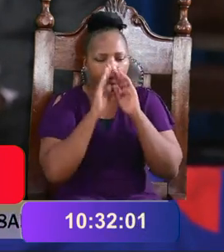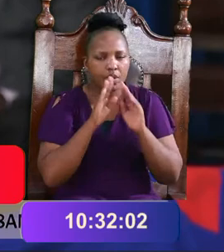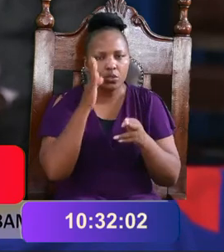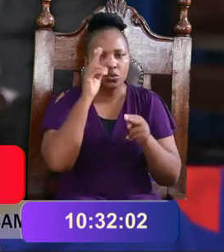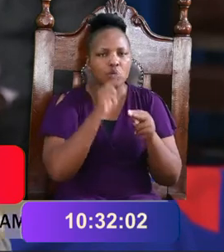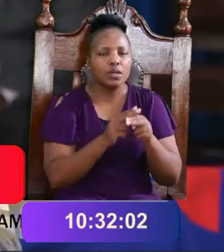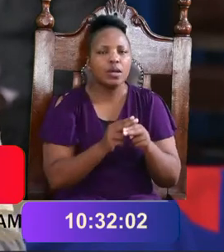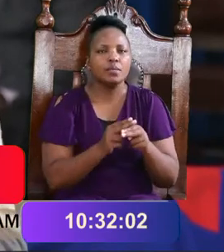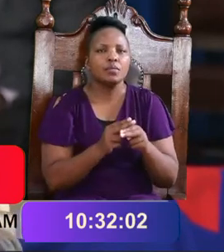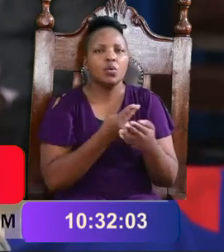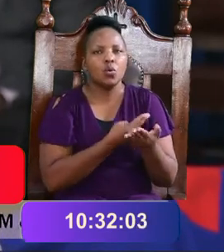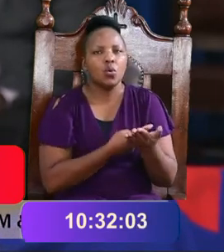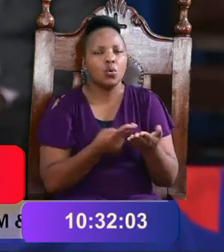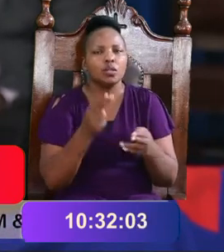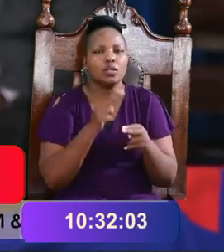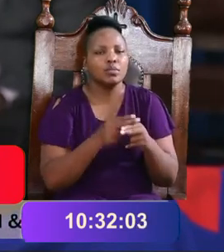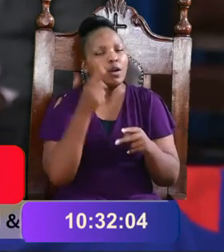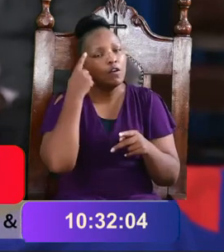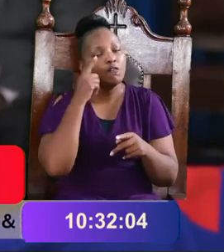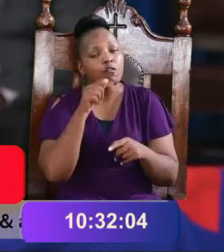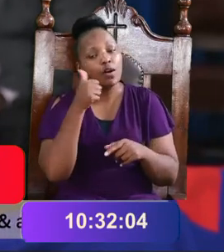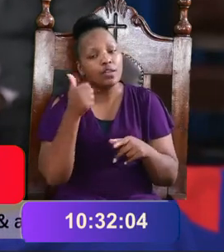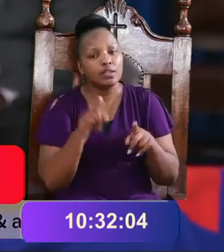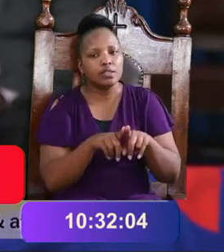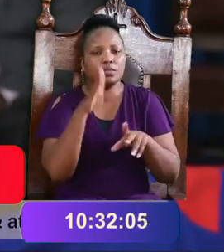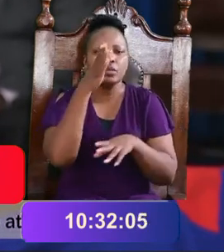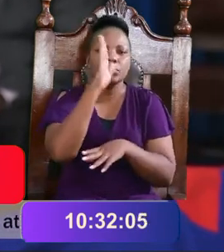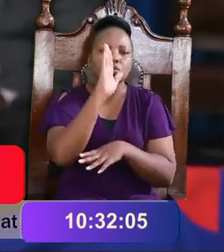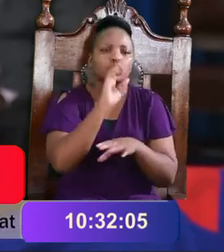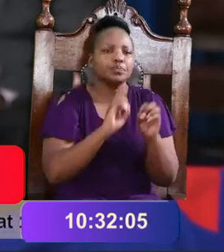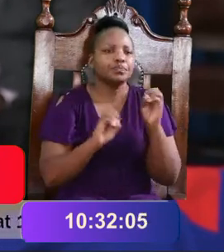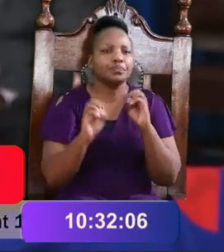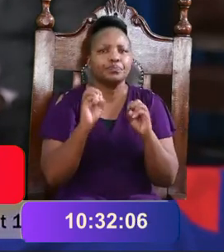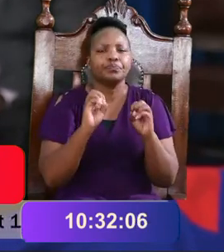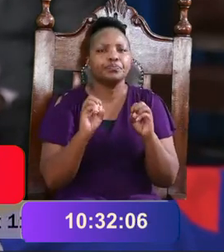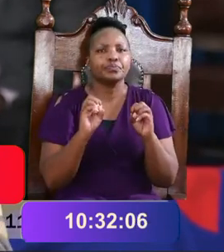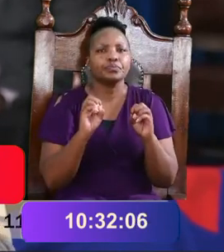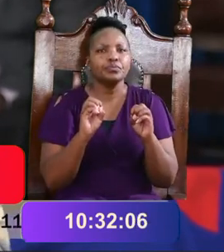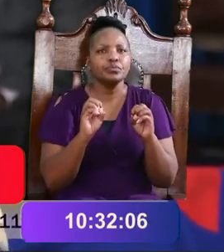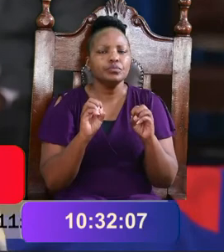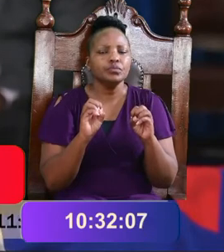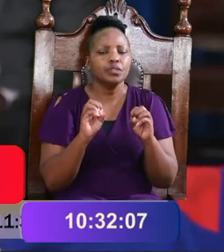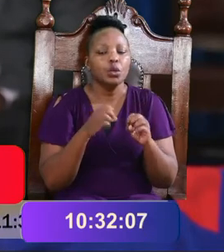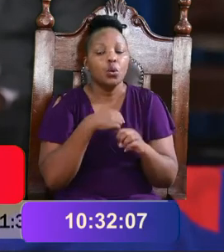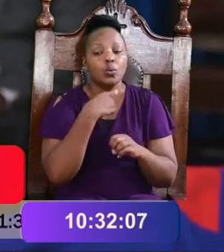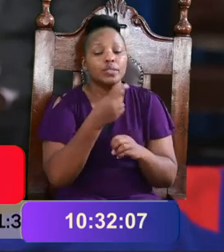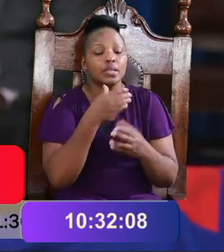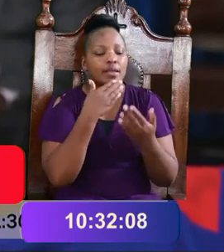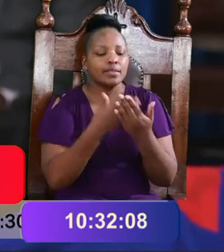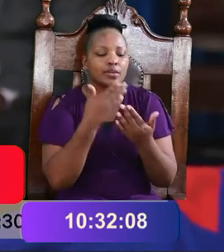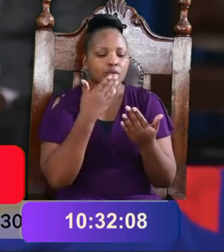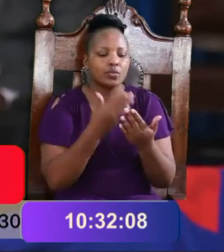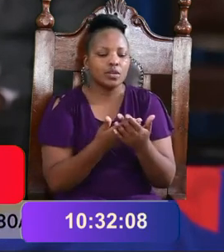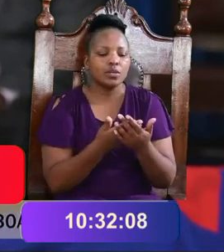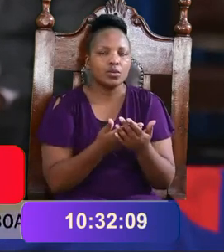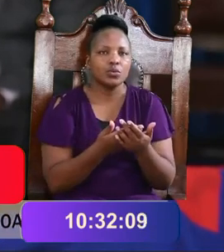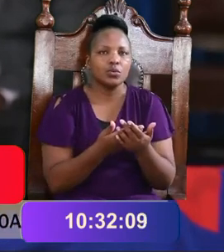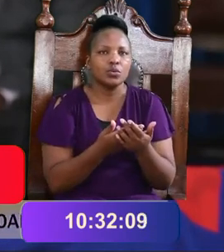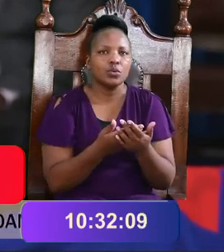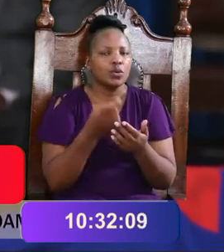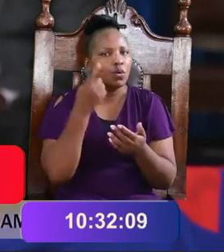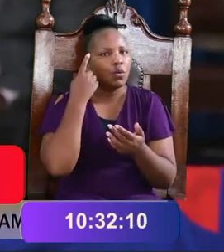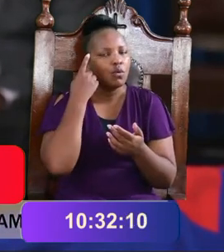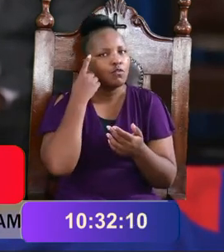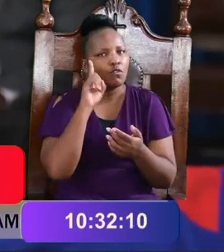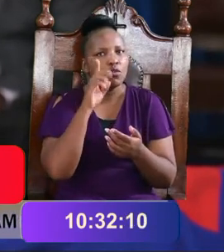lako takatifu, kwa maana hakuna mwingine kama wewe mtakatifu wa Israeli. Tuasema ni asanti Bwana mkuu, kwa